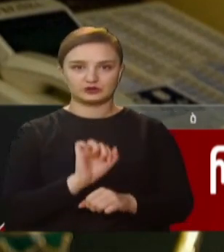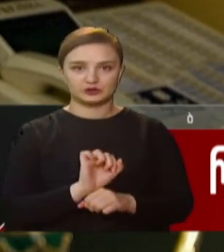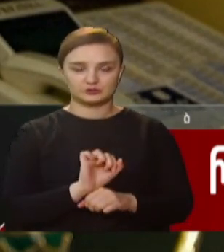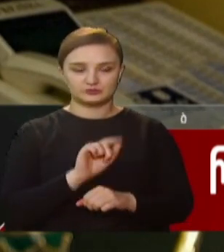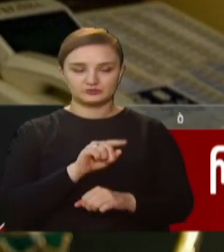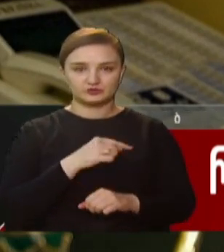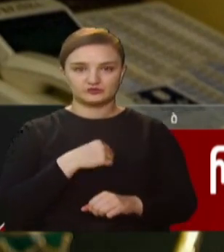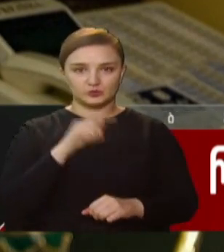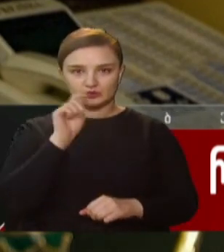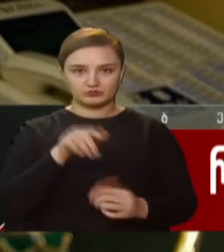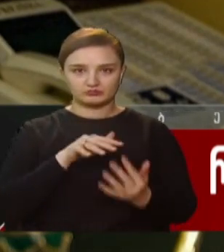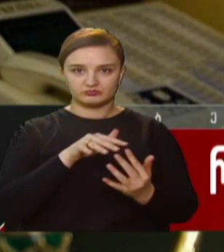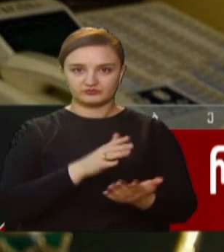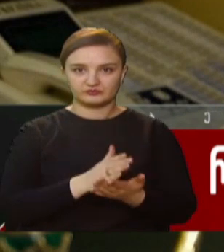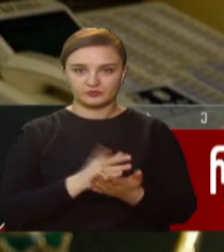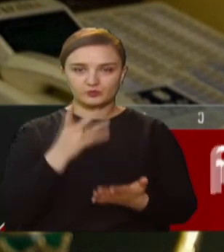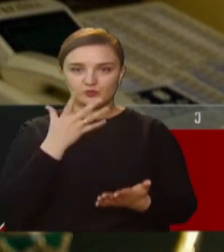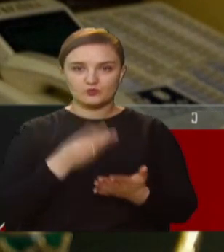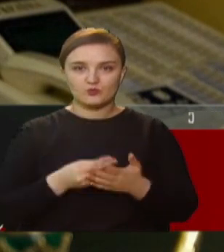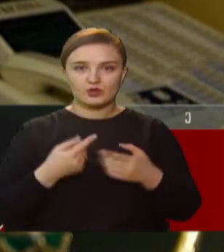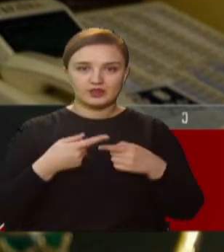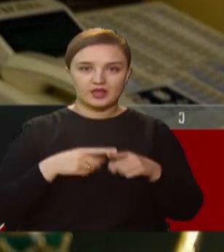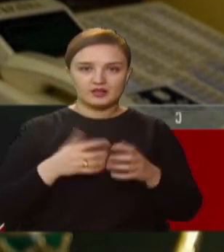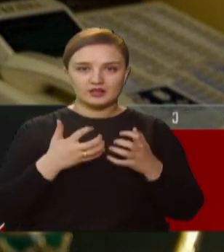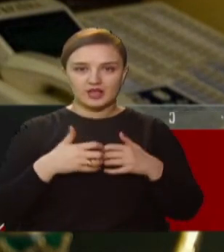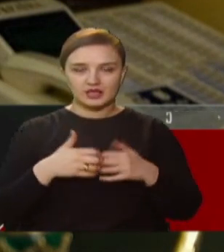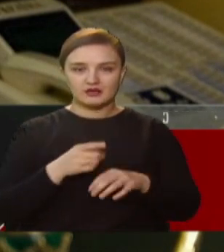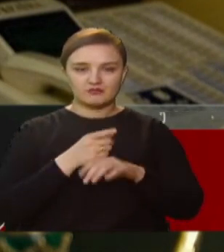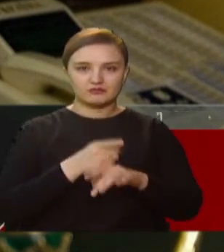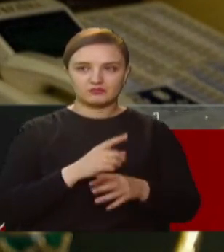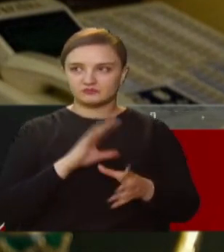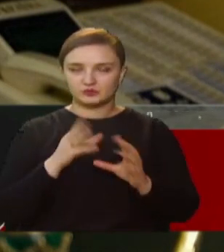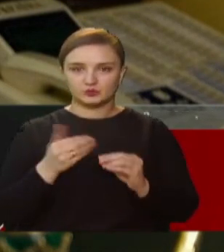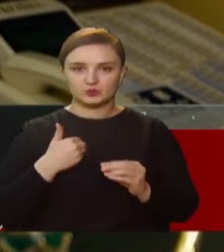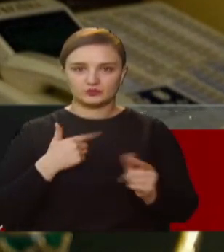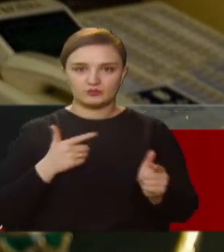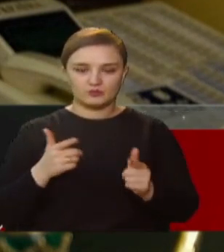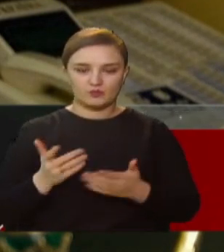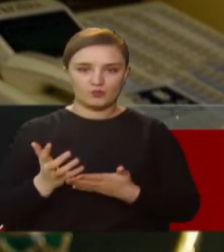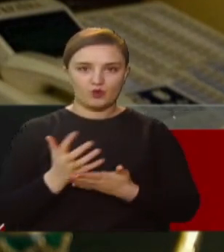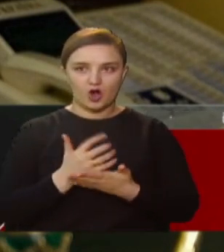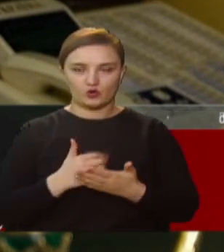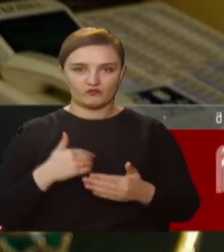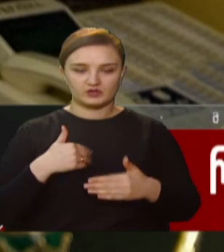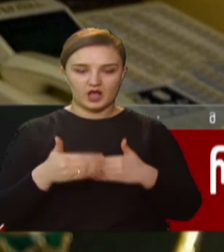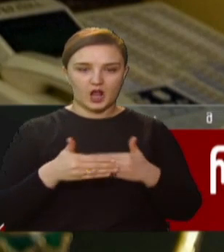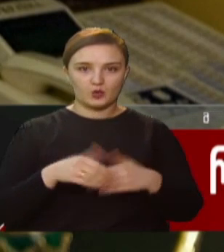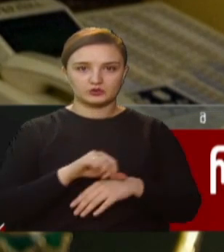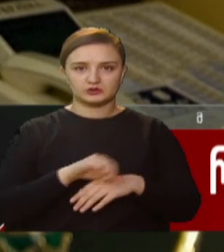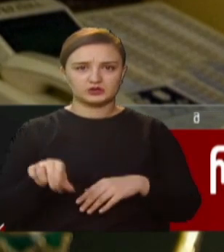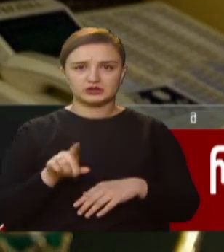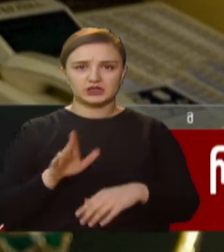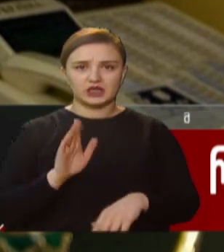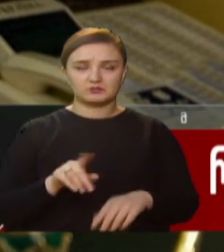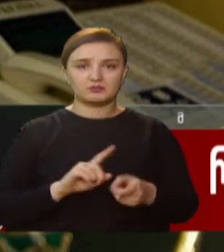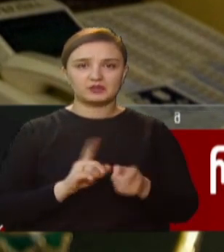წინსვლა დონბაში და საკუთარი ტექნიკა, საბრძოლო მასალა და მობილიზებულები ახლოს მოაგროვონ ჩვენს პოზიციებთან. Რას მოგცემს ეს? Მხოლოდ